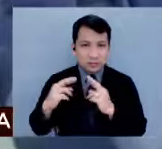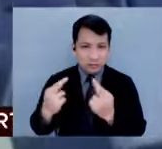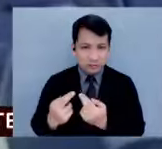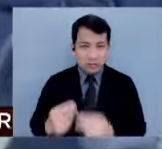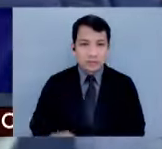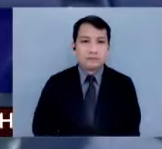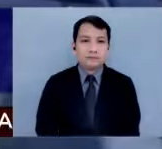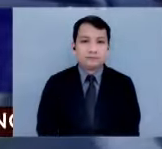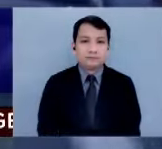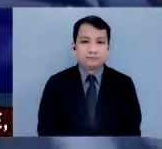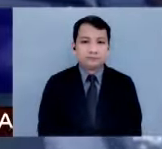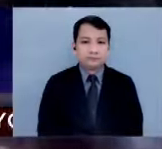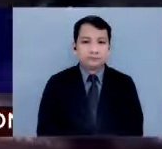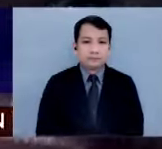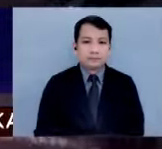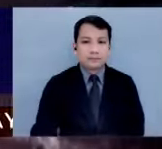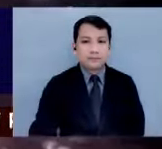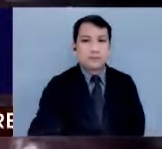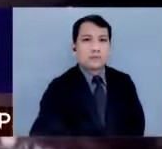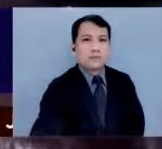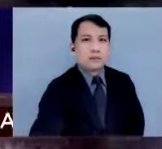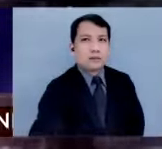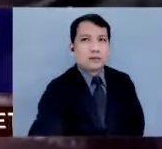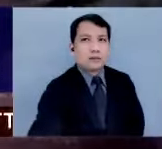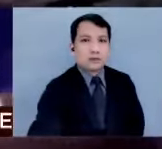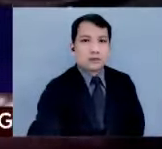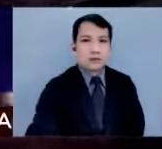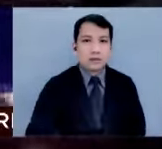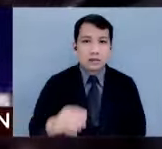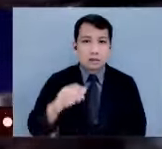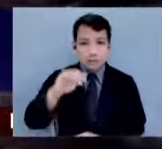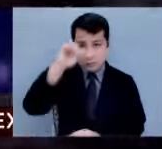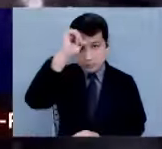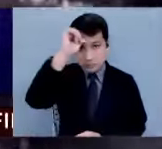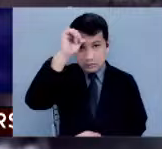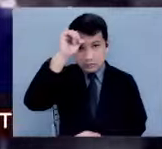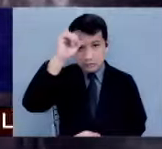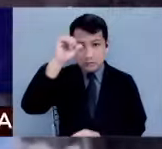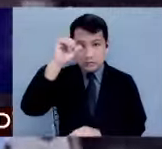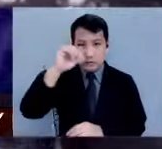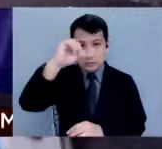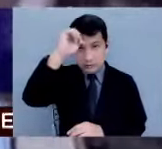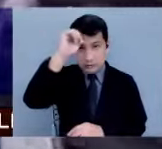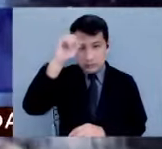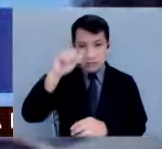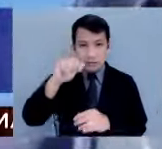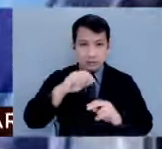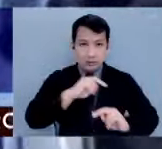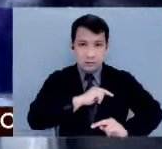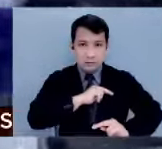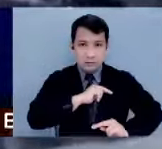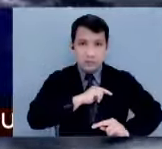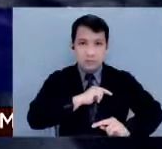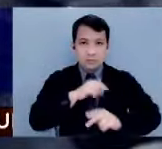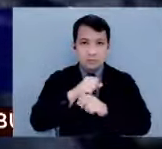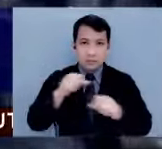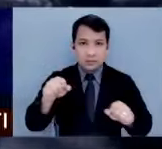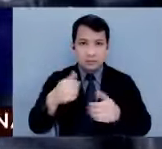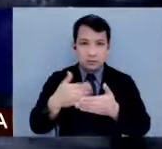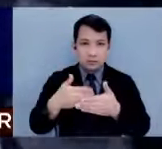Sakay ng helicopter, sinagip ng Indian Navy ang mga tripulanteng ito sa Gulf of Aden na malapit sa bansang Yemen. Mula sa